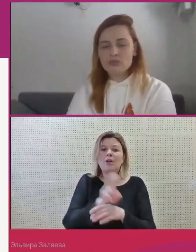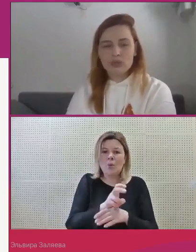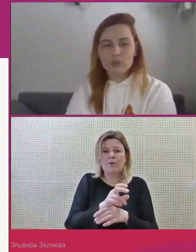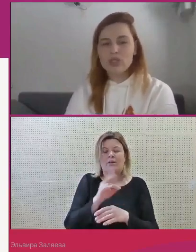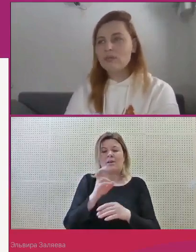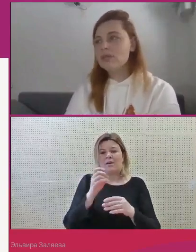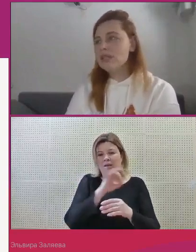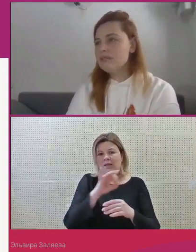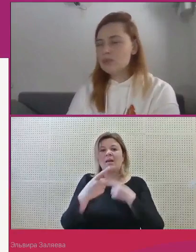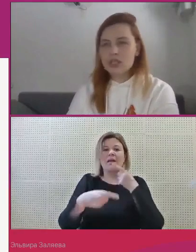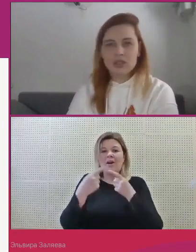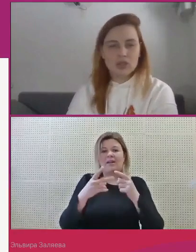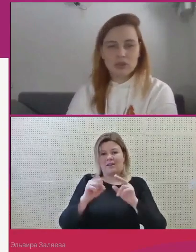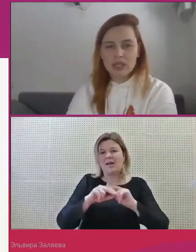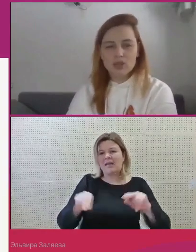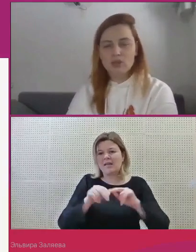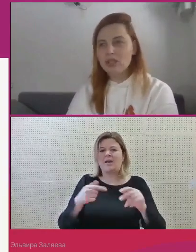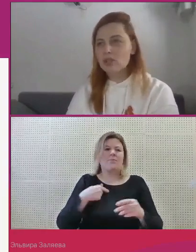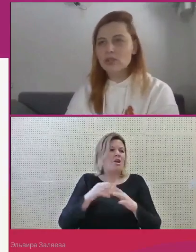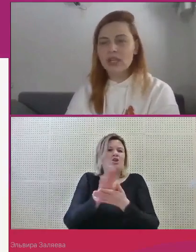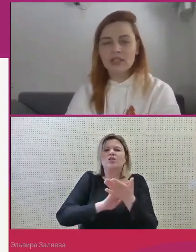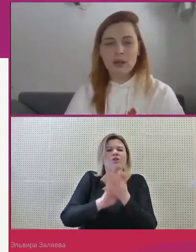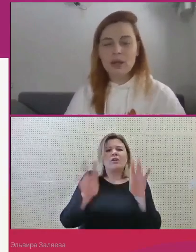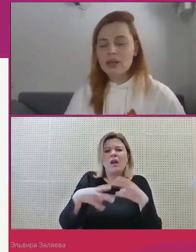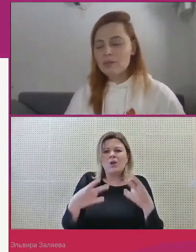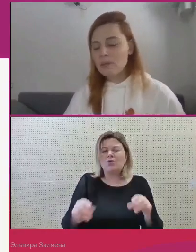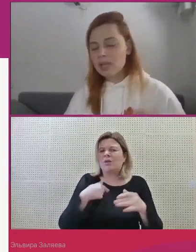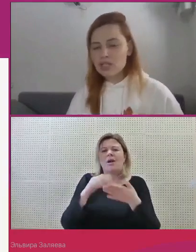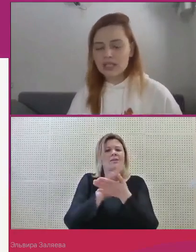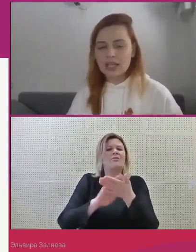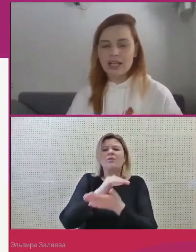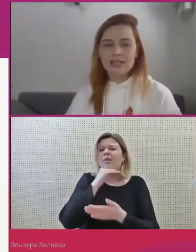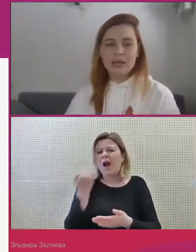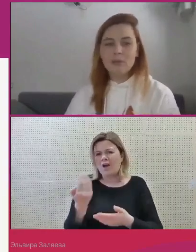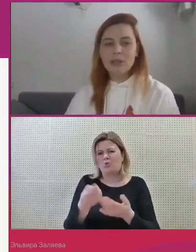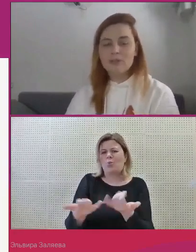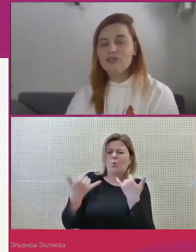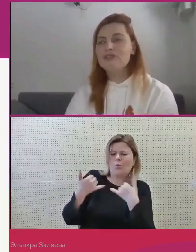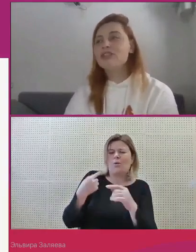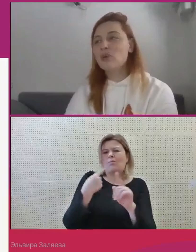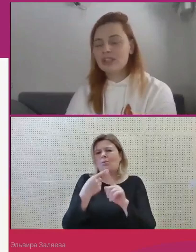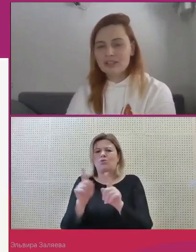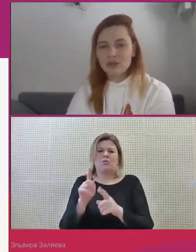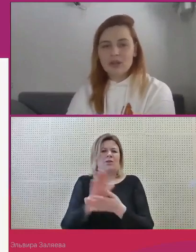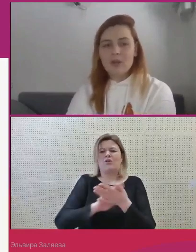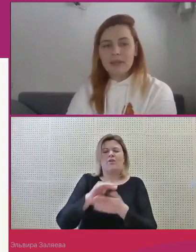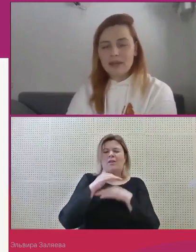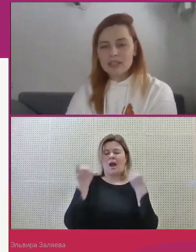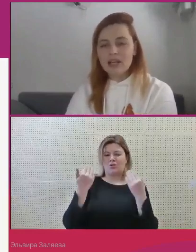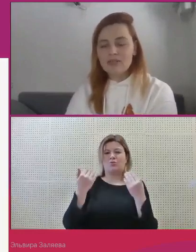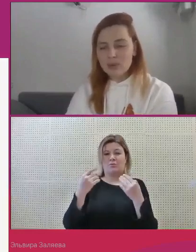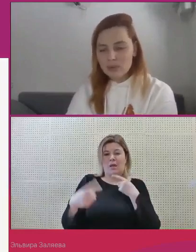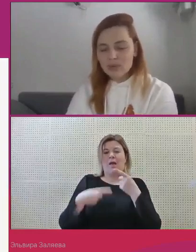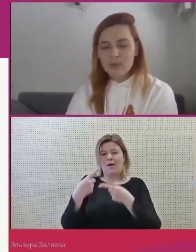мне ничего не нужно, мне вообще ничего, я ничего не хочу, никаких там поблажек и так далее, и тому подобное, в итоге вот